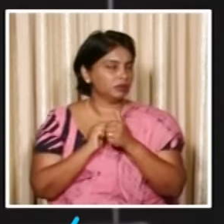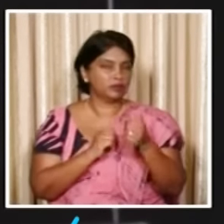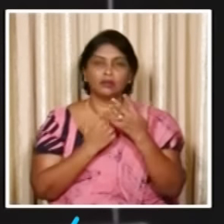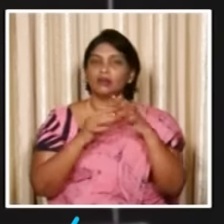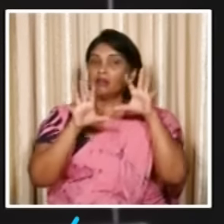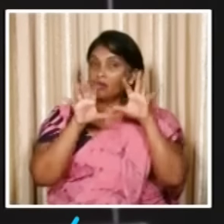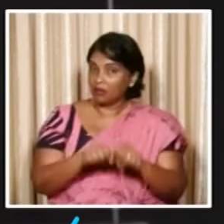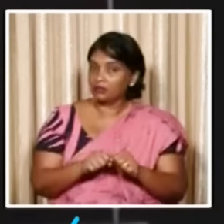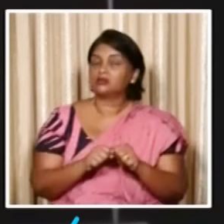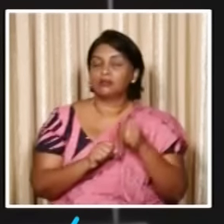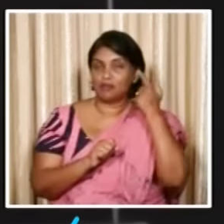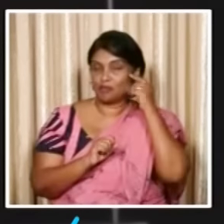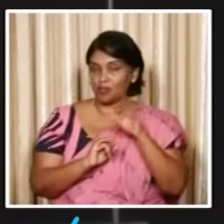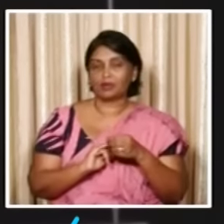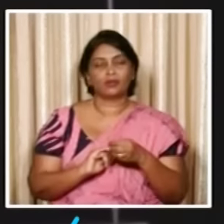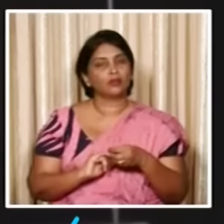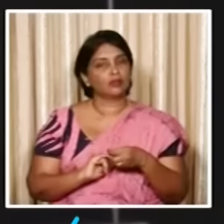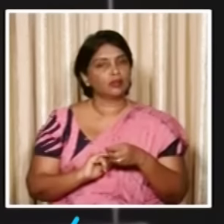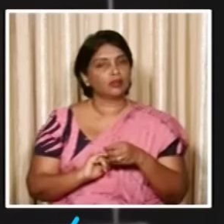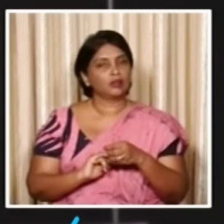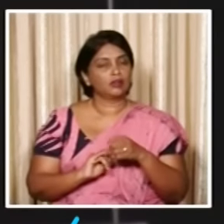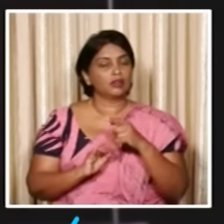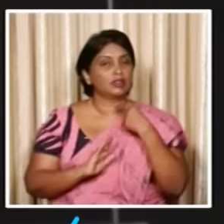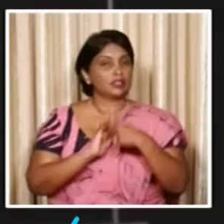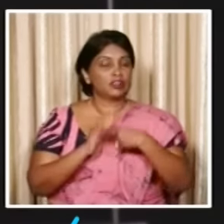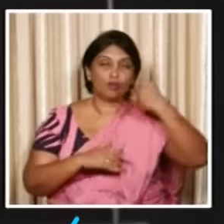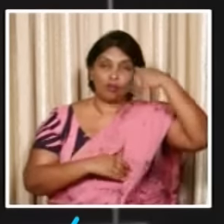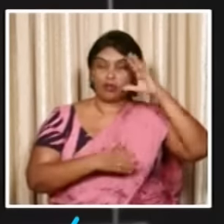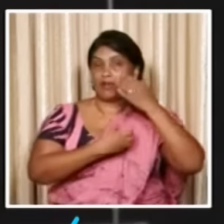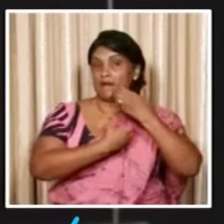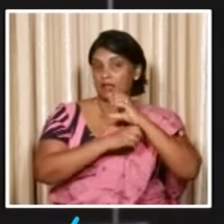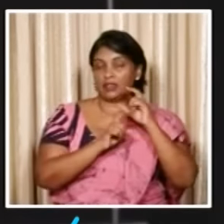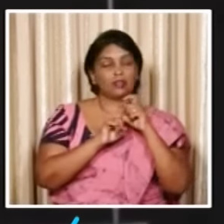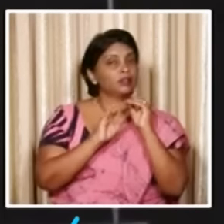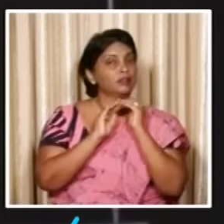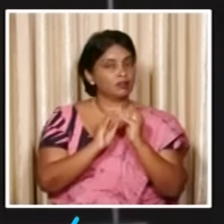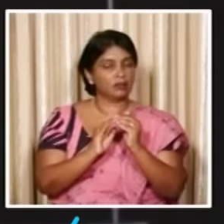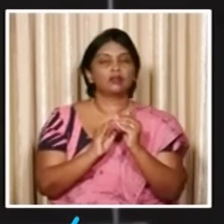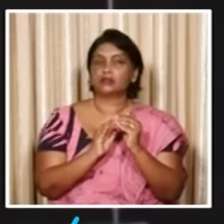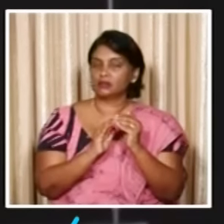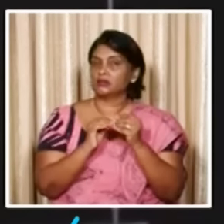பௌத்த துறவிகள் இவ்வாலயத்தின் மீது தமிழர்களுக்கு இருக்கும் வழிபாட்டுரிமையை பறிக்கும் செயல்பாடுகளை